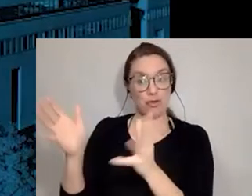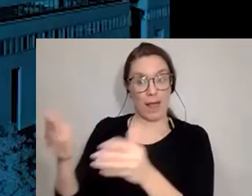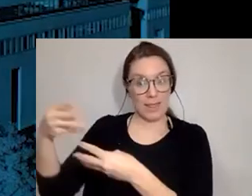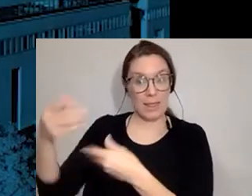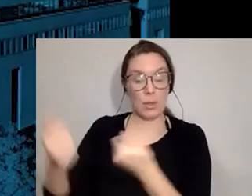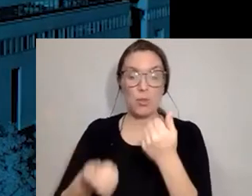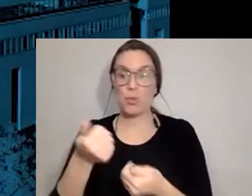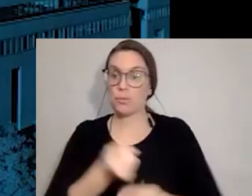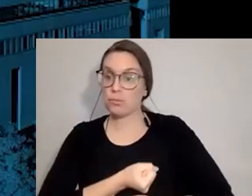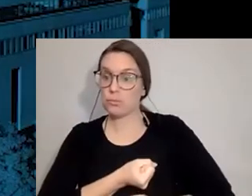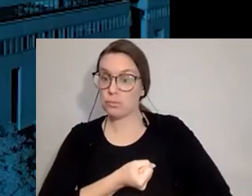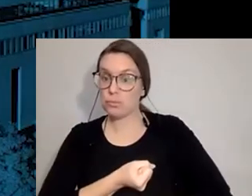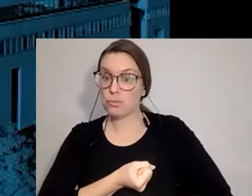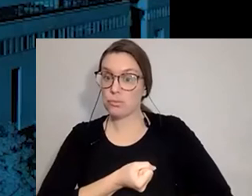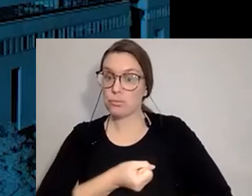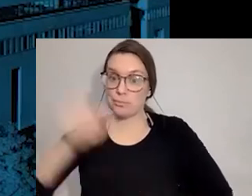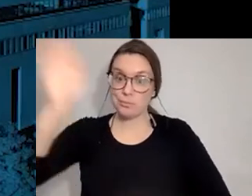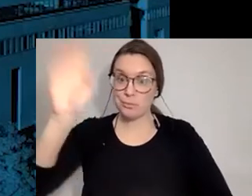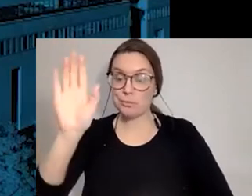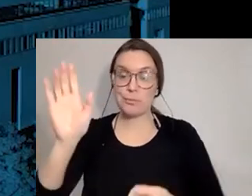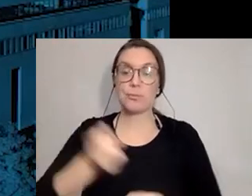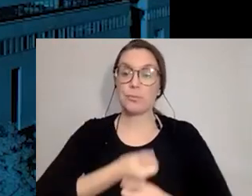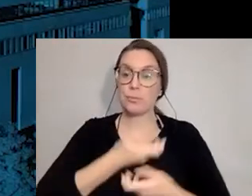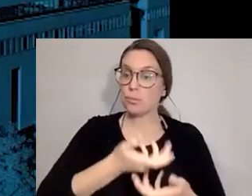'utilisant pas l'icône main levée s'il vous plaît